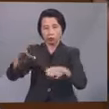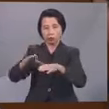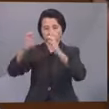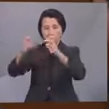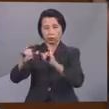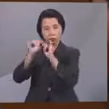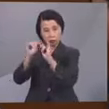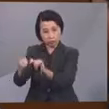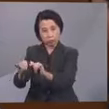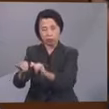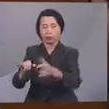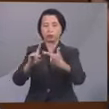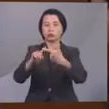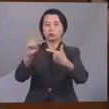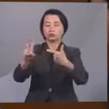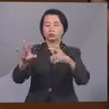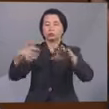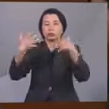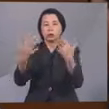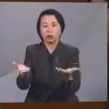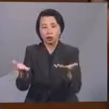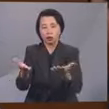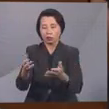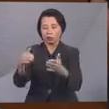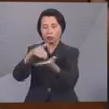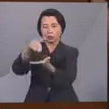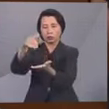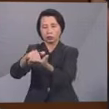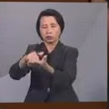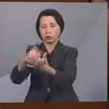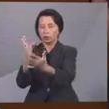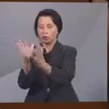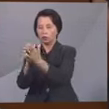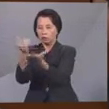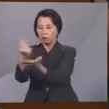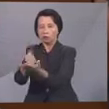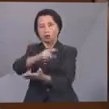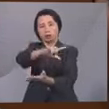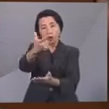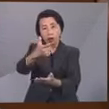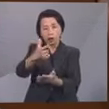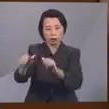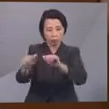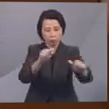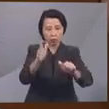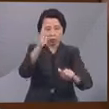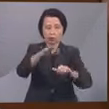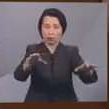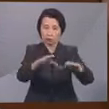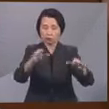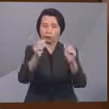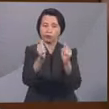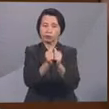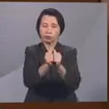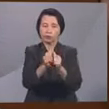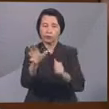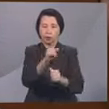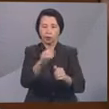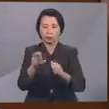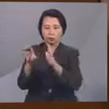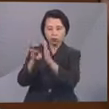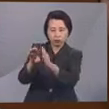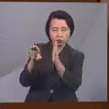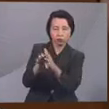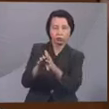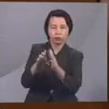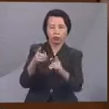secara kekal? Kedua, bagaimana pula dengan Depo Tahanan Imigresen yang lain? Adakah langkah proaktif akan diambil dengan mengambil